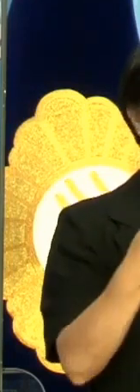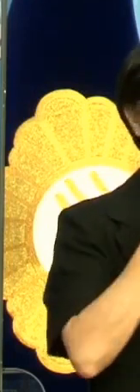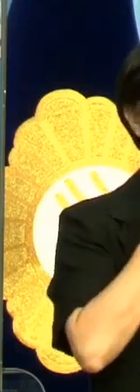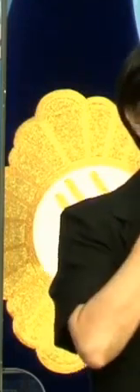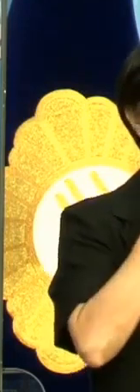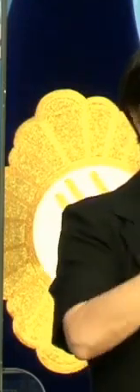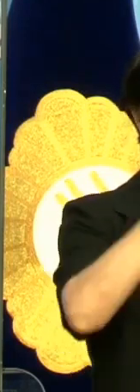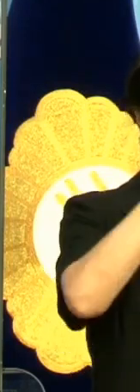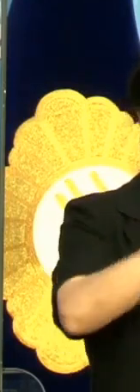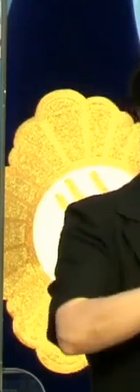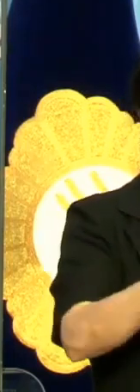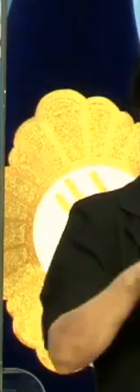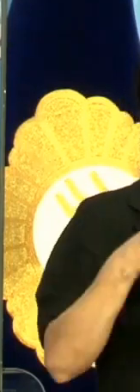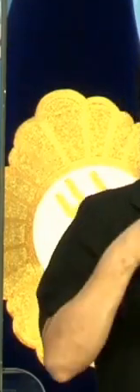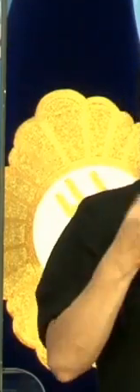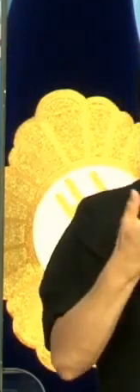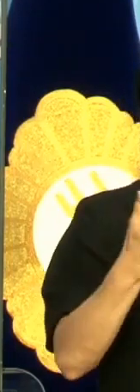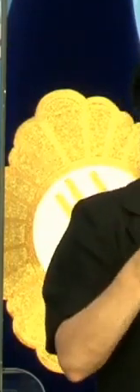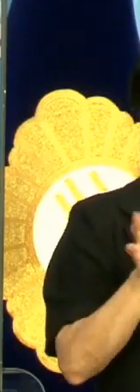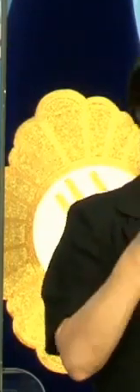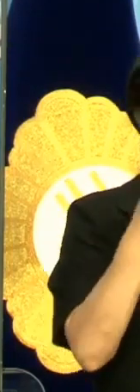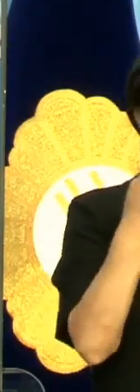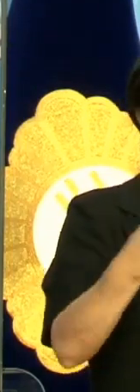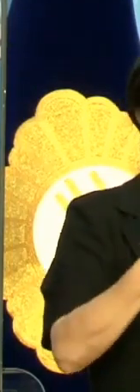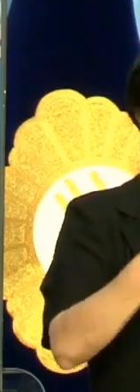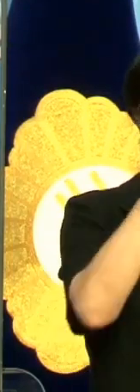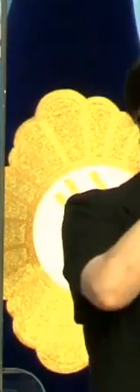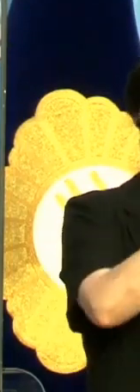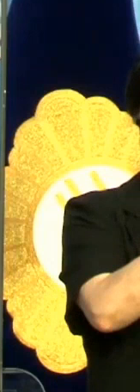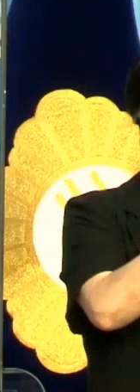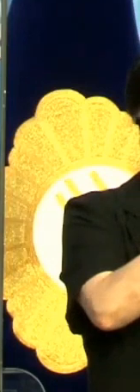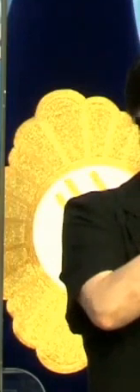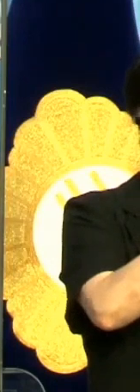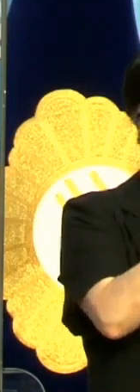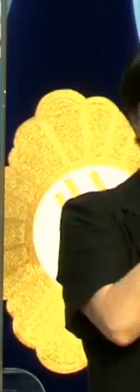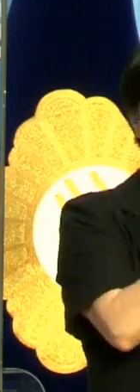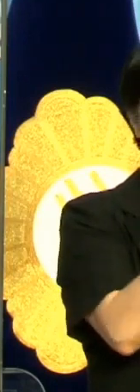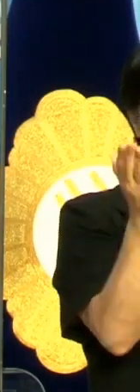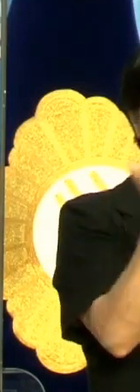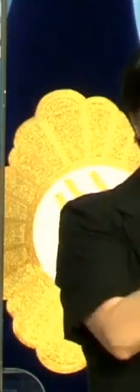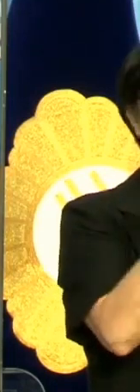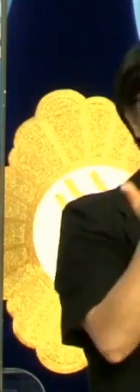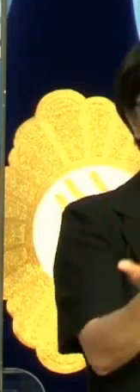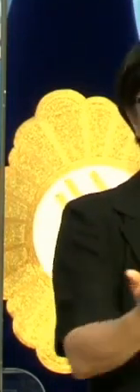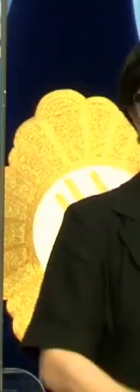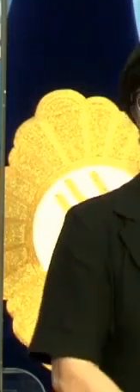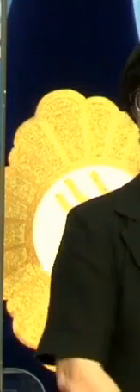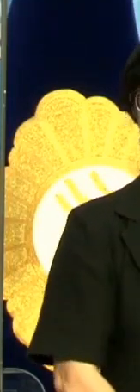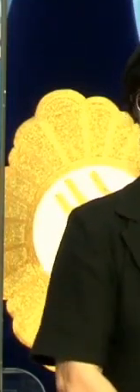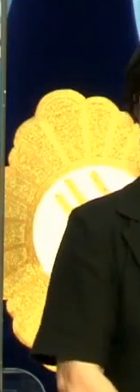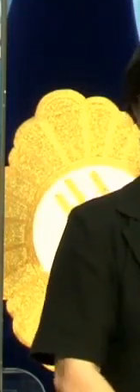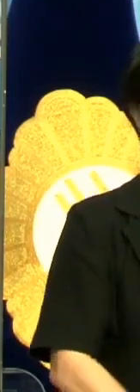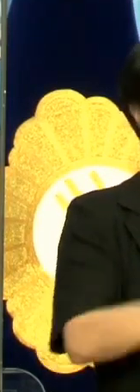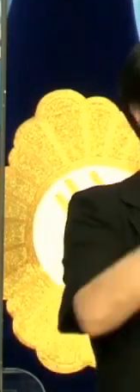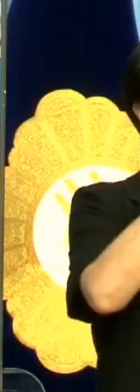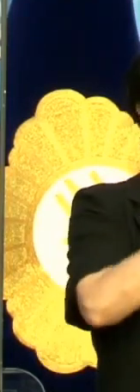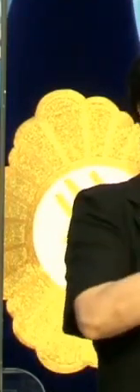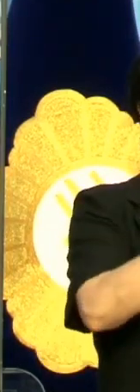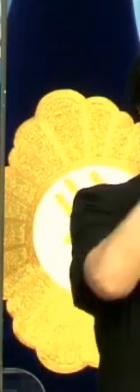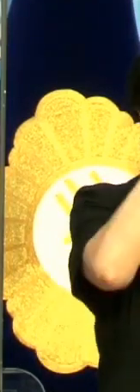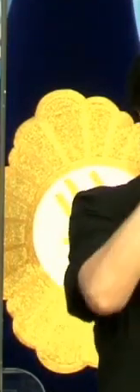국군 양주 병원 진단서를 근거로 허가된 적법한 휴가 였습니다 2차 병가 의